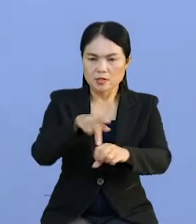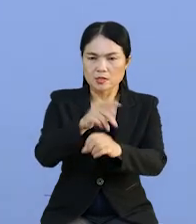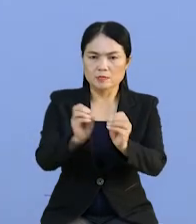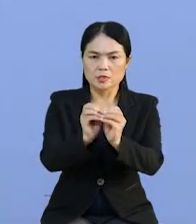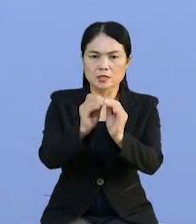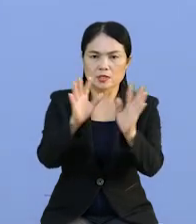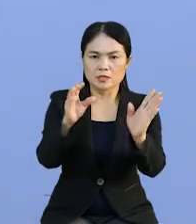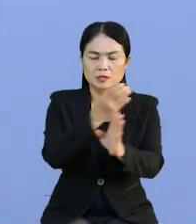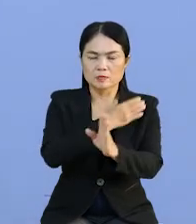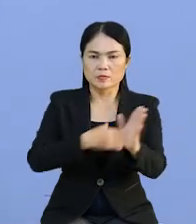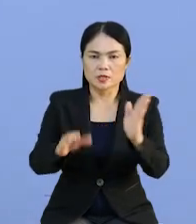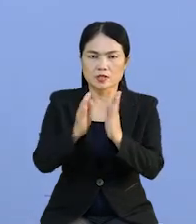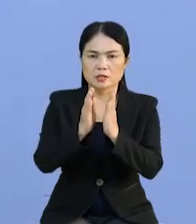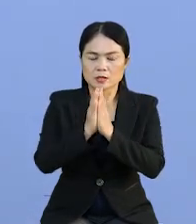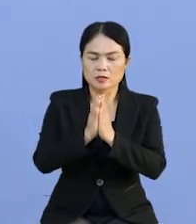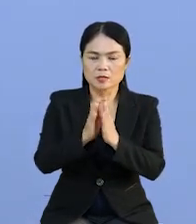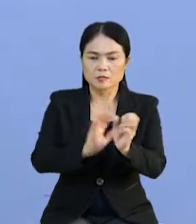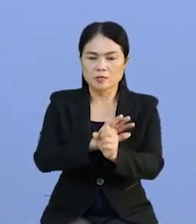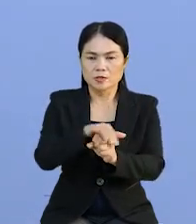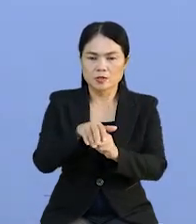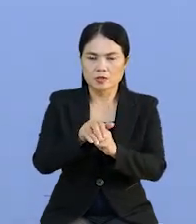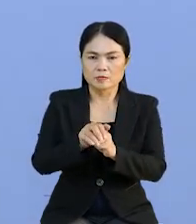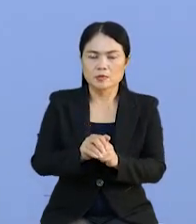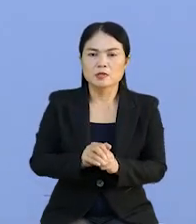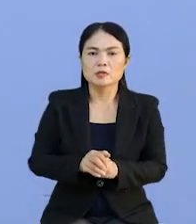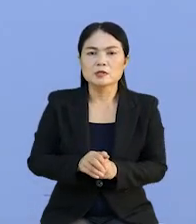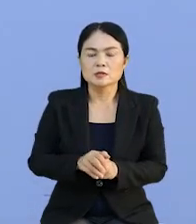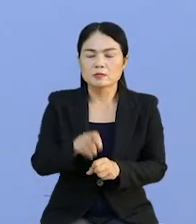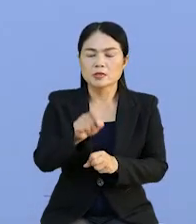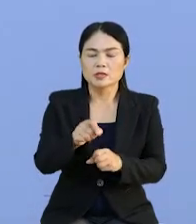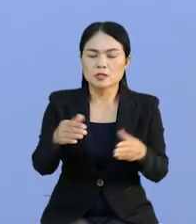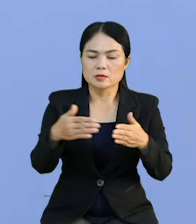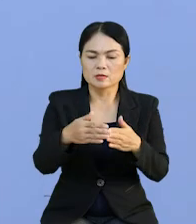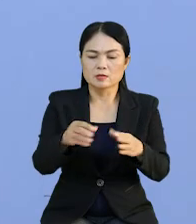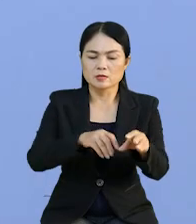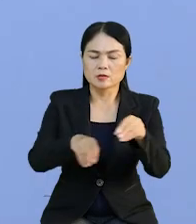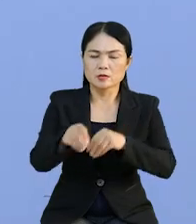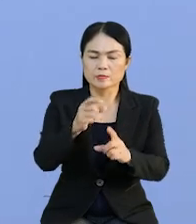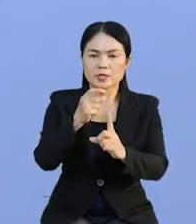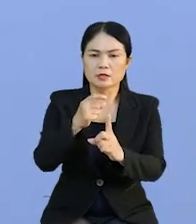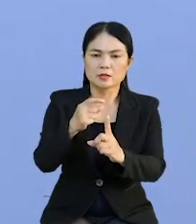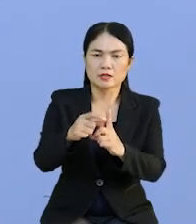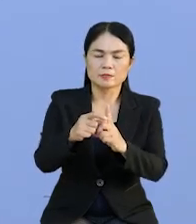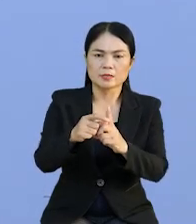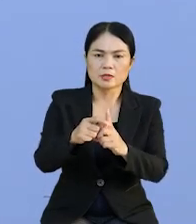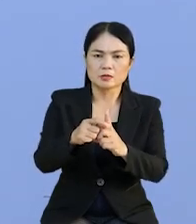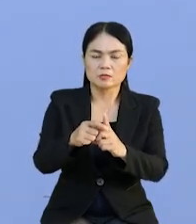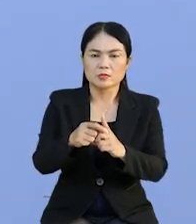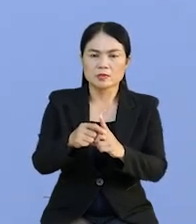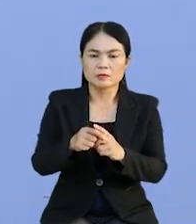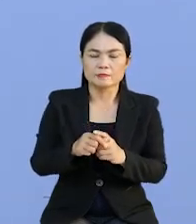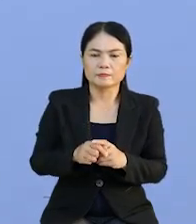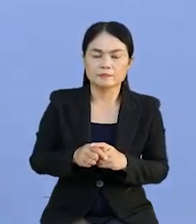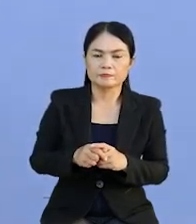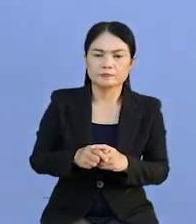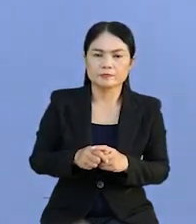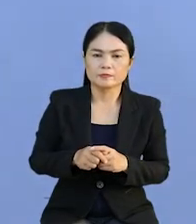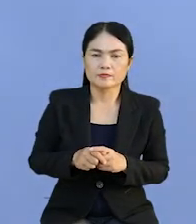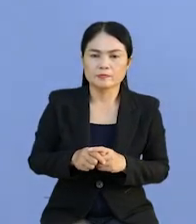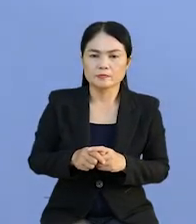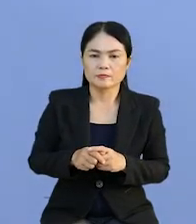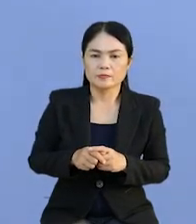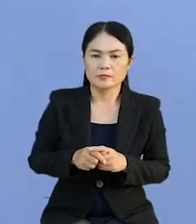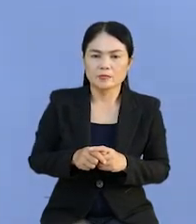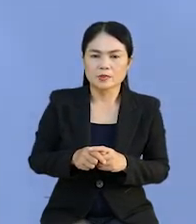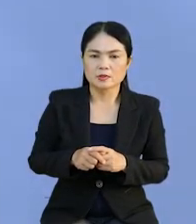ងត្រែងព្រះវិហារនិងកំពង់ធំអញ្ចឹងតើចំណុចប្រសពកូនចំនួនដោយពាក្យអ្វីអញ្ចឹងកូនសូមផ្ទៀងជាមួយលោកគ្រូបាទអញ្ចឹងយើ